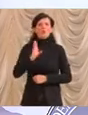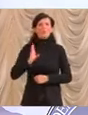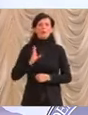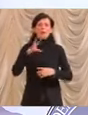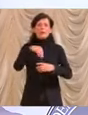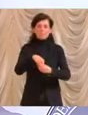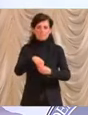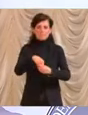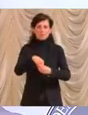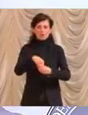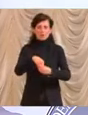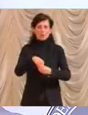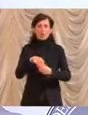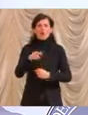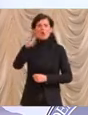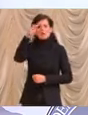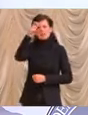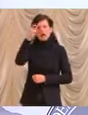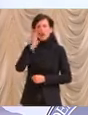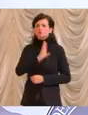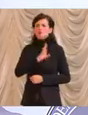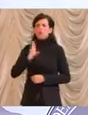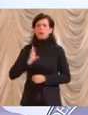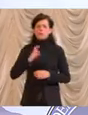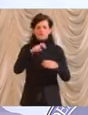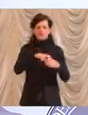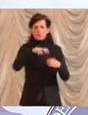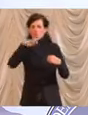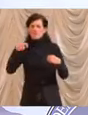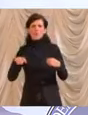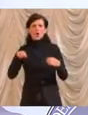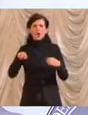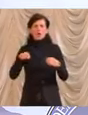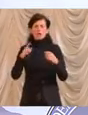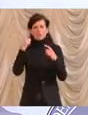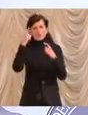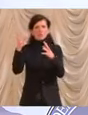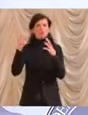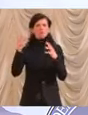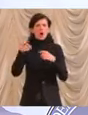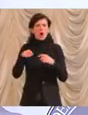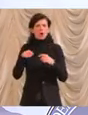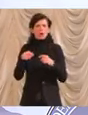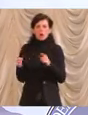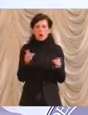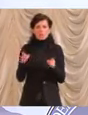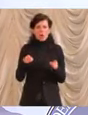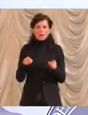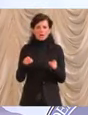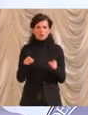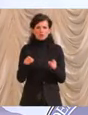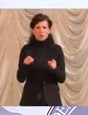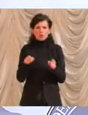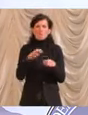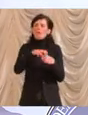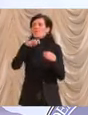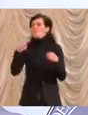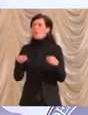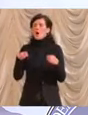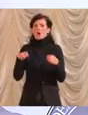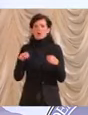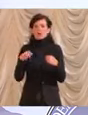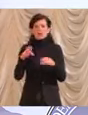membro che è esente da questo shock che ci sta attraversando e ci manda tutti in